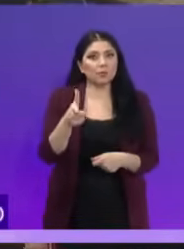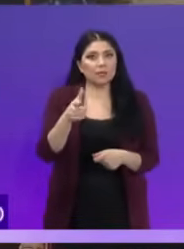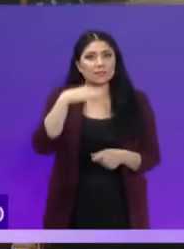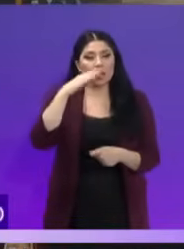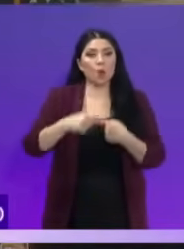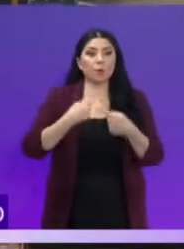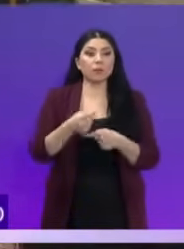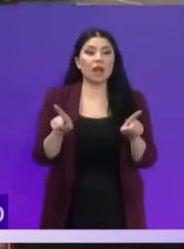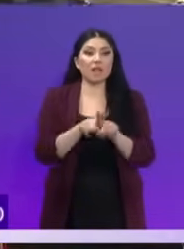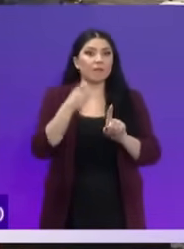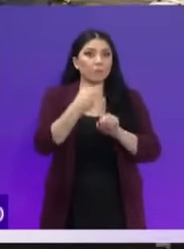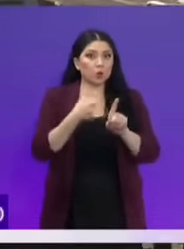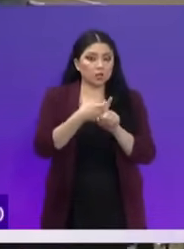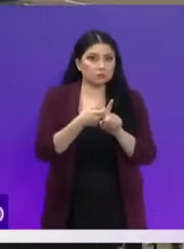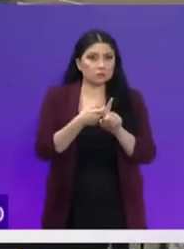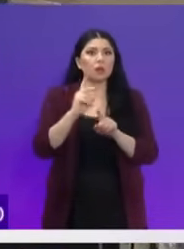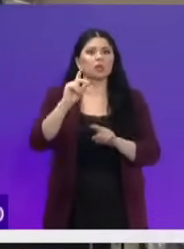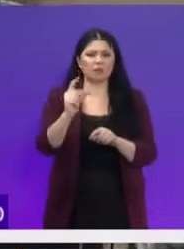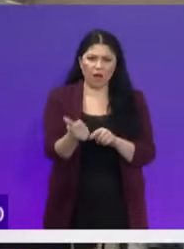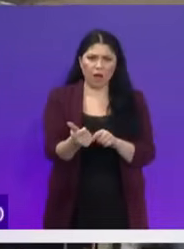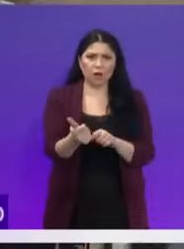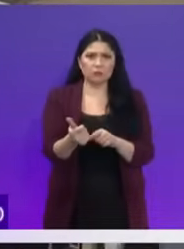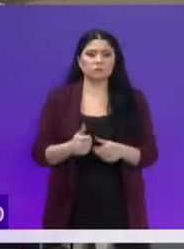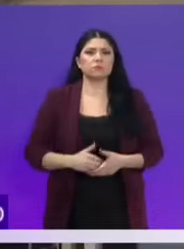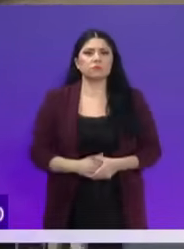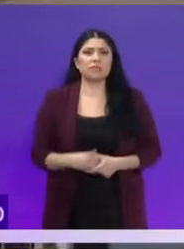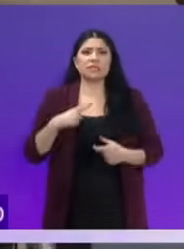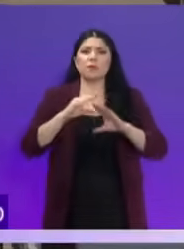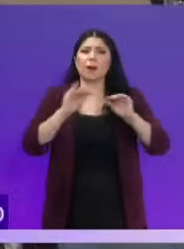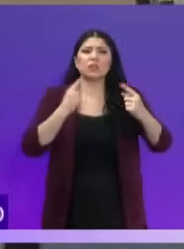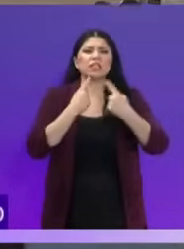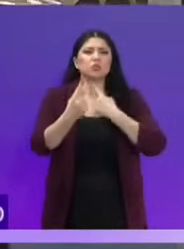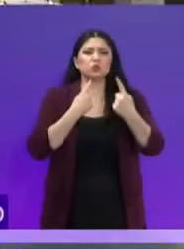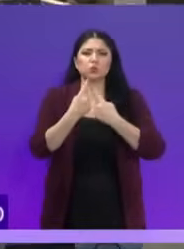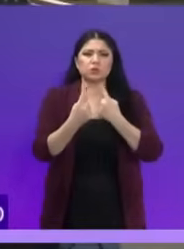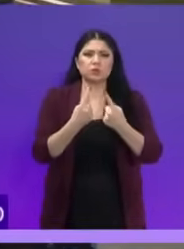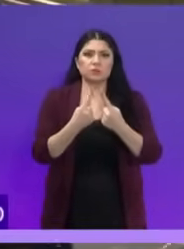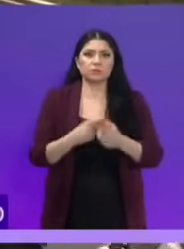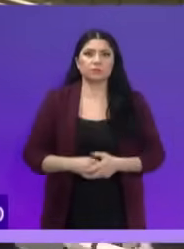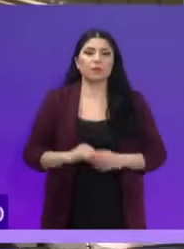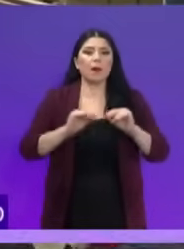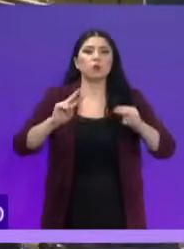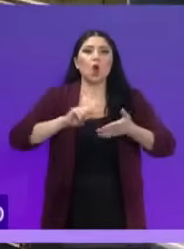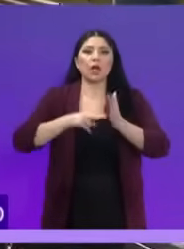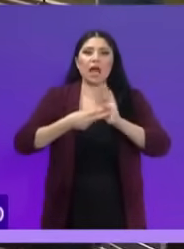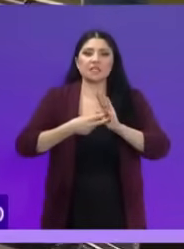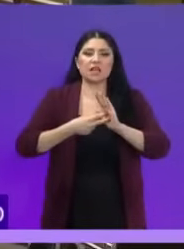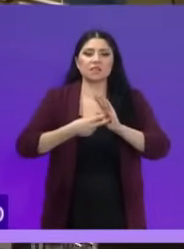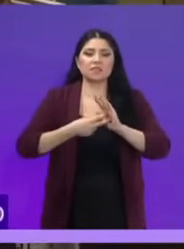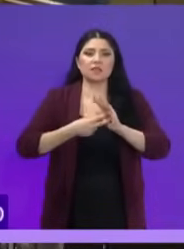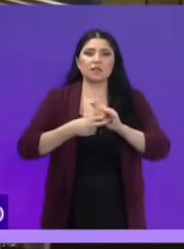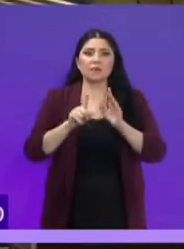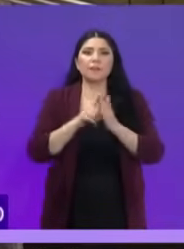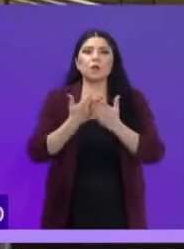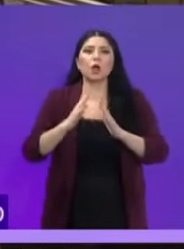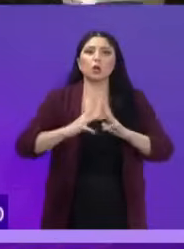astfel de forme de protest? Da, sunt mai multe discuții, mai multe organizații de fermieri, mai multe